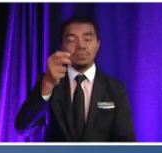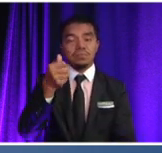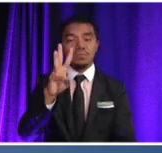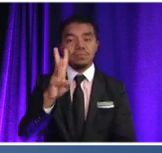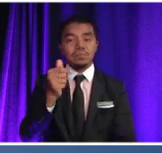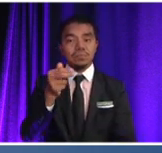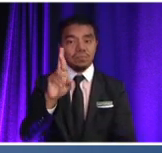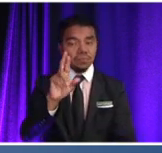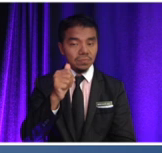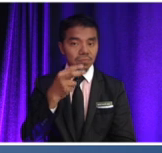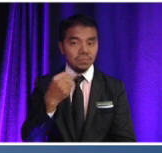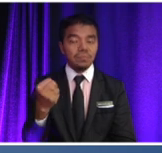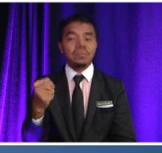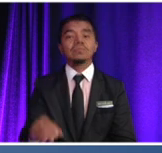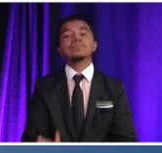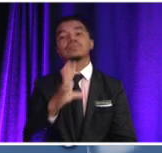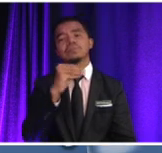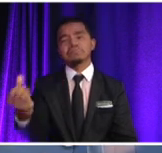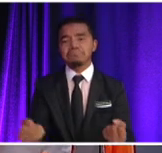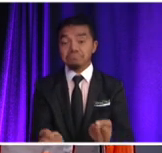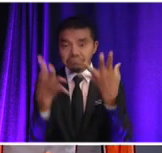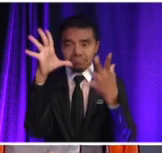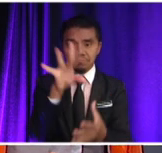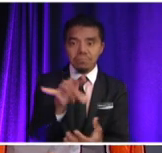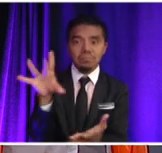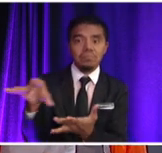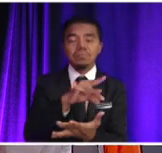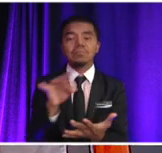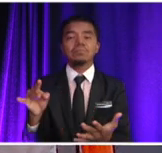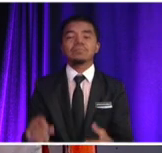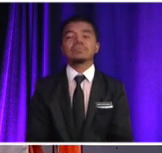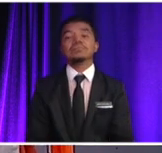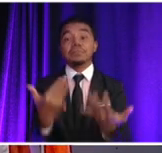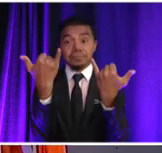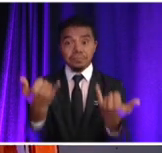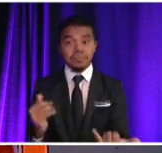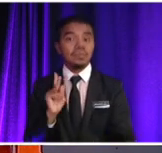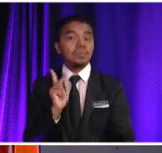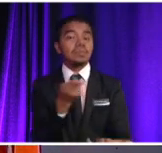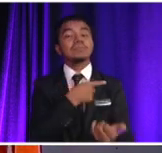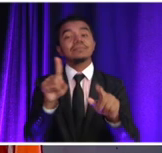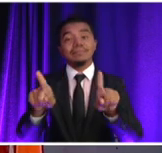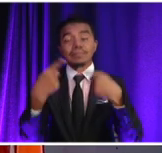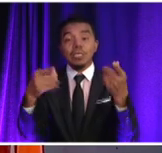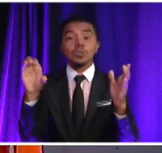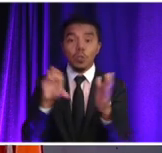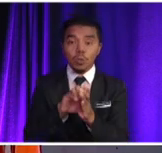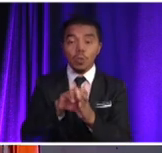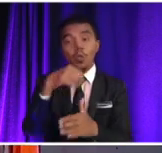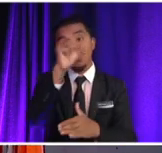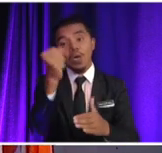mendapat banyak pilihan produk Oke sekarang kita ke contoh soal ketiga